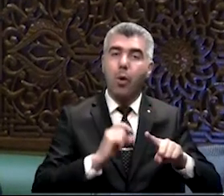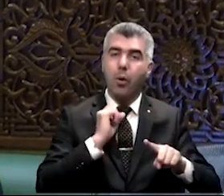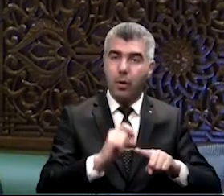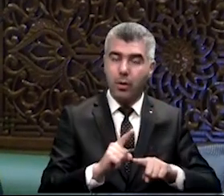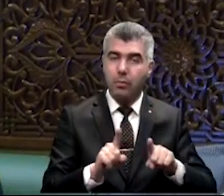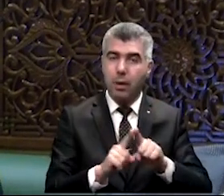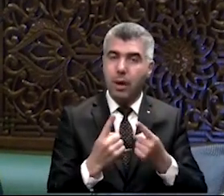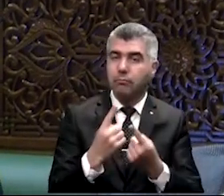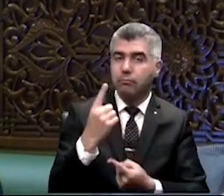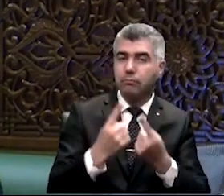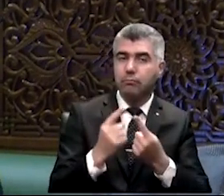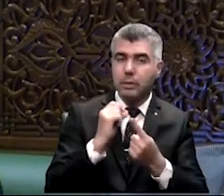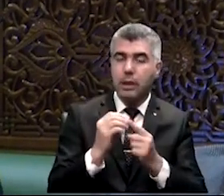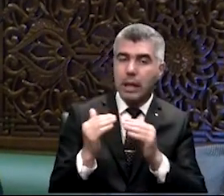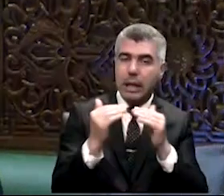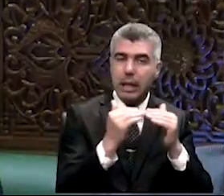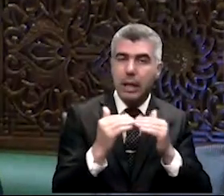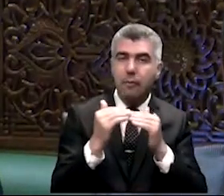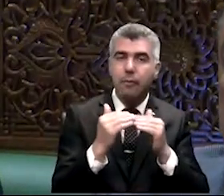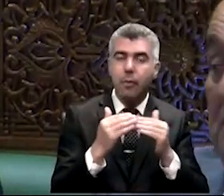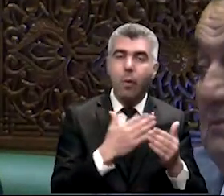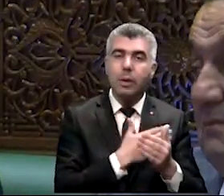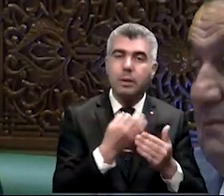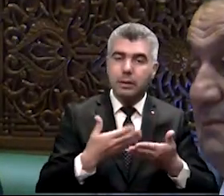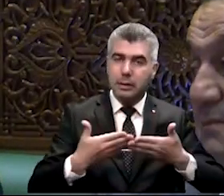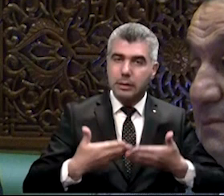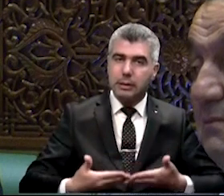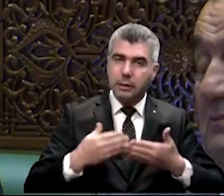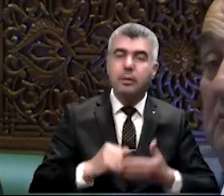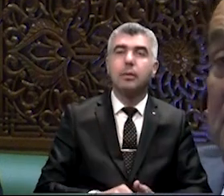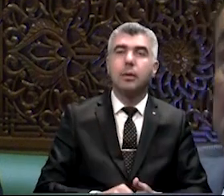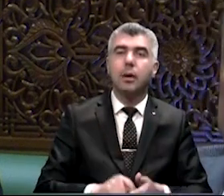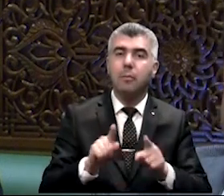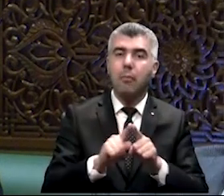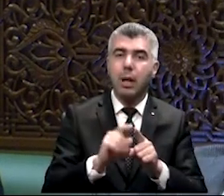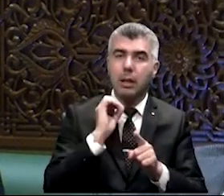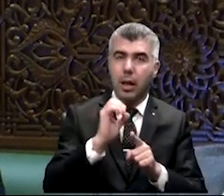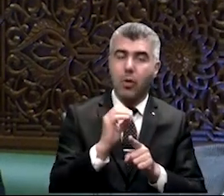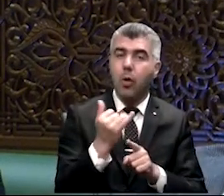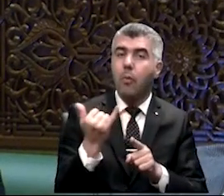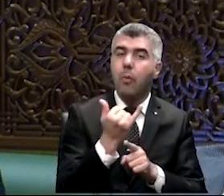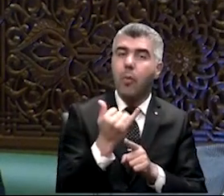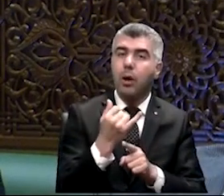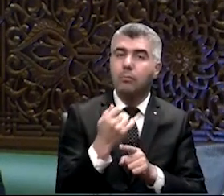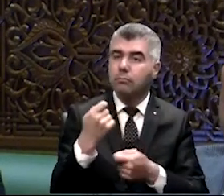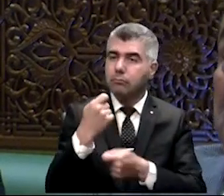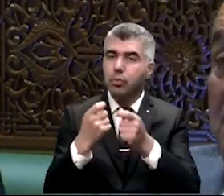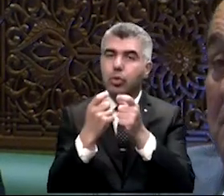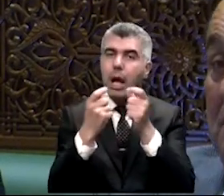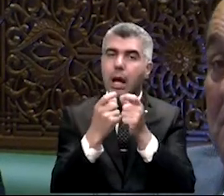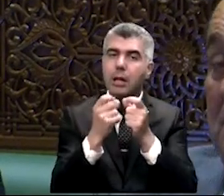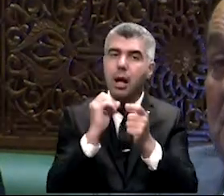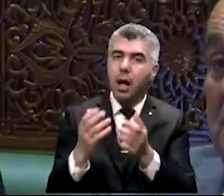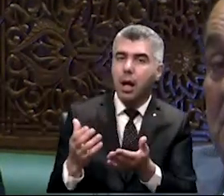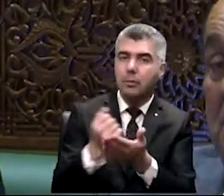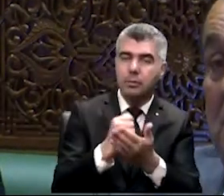بغيه ملائمتها مع السياق الوطني الحالي المرتبط بتعزيز الاستثمار ومن هذا المنطلق